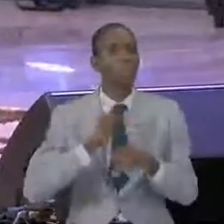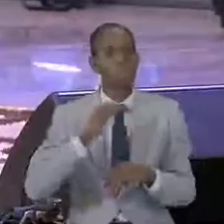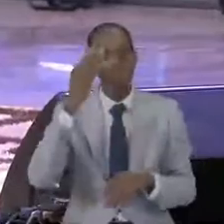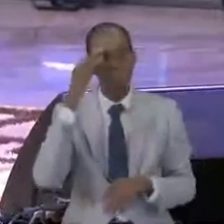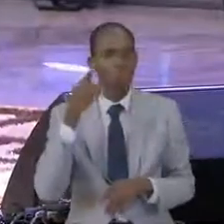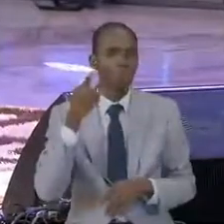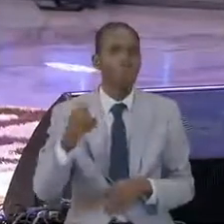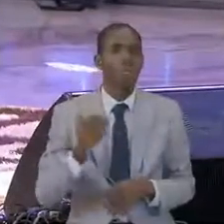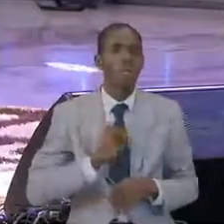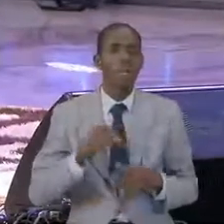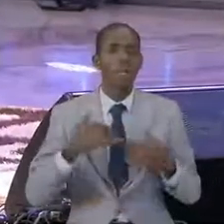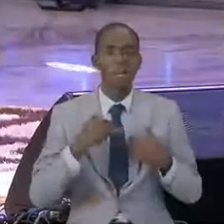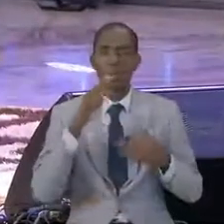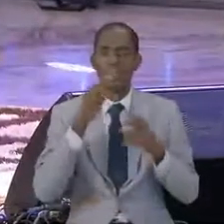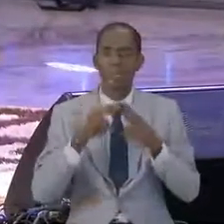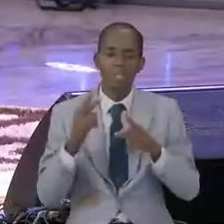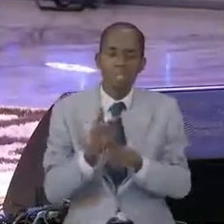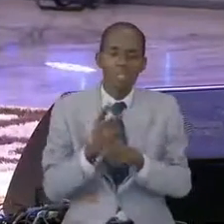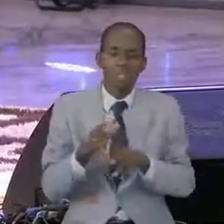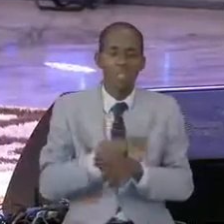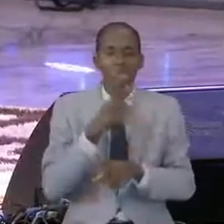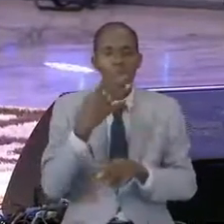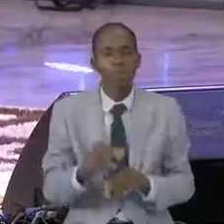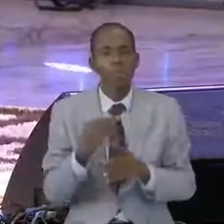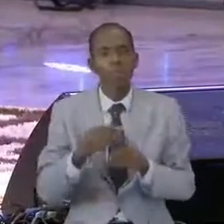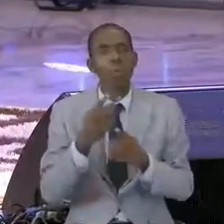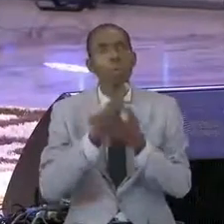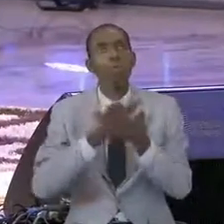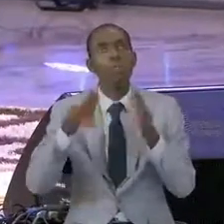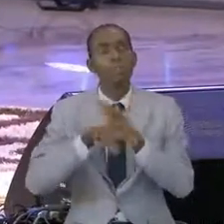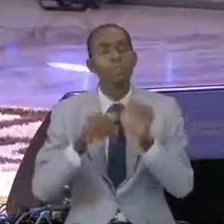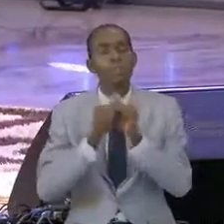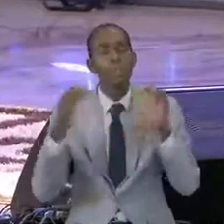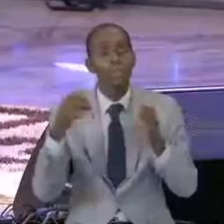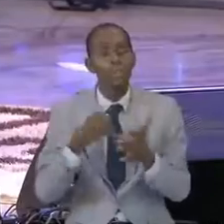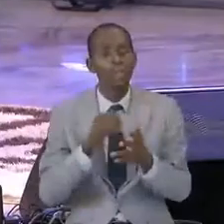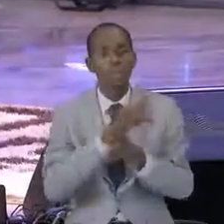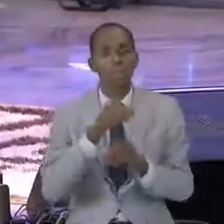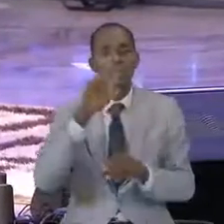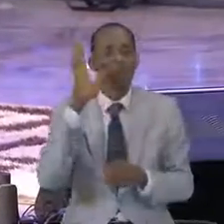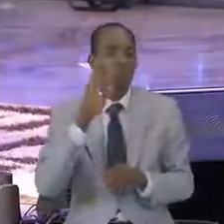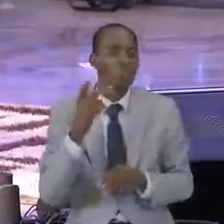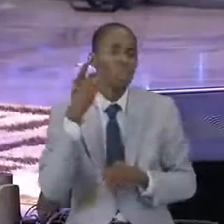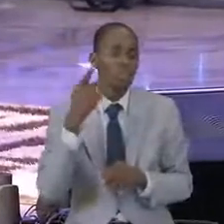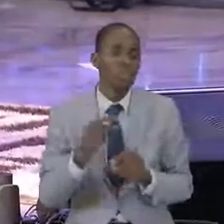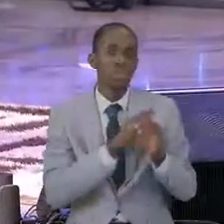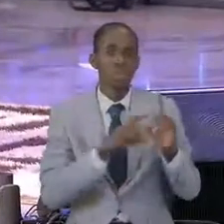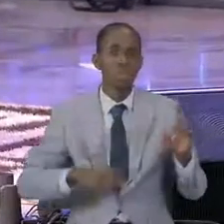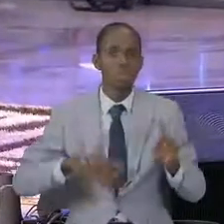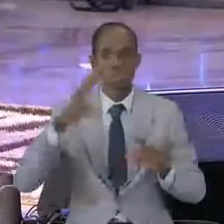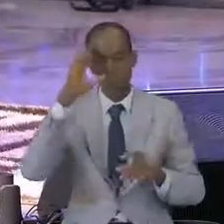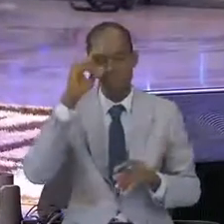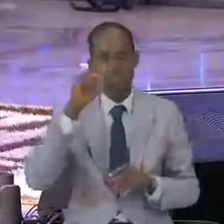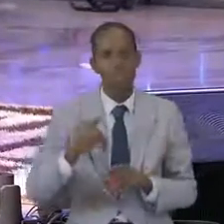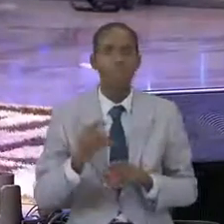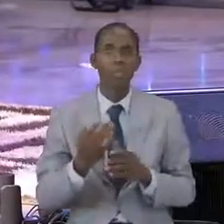je connais cette femme cet homme je suis devenu plus conscient de la sainteté sans laquelle personne ne verra le Seigneur lui il élève elle élève